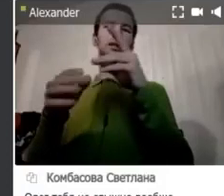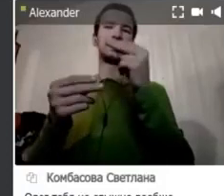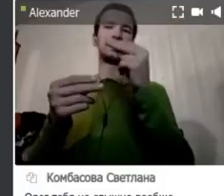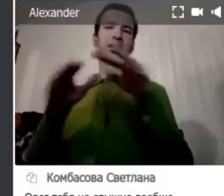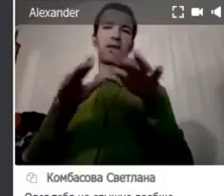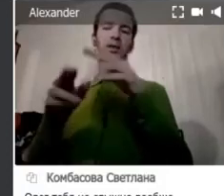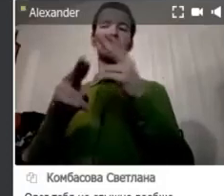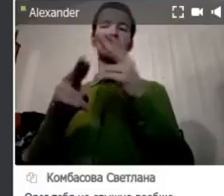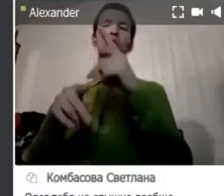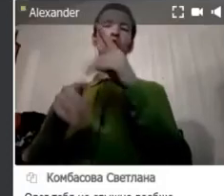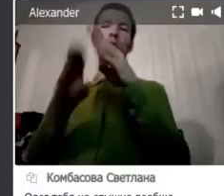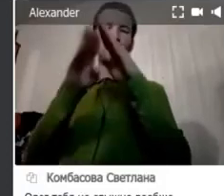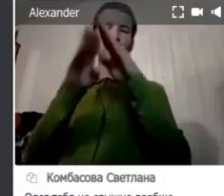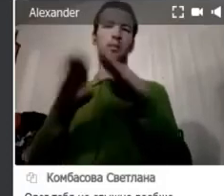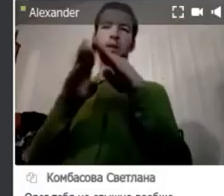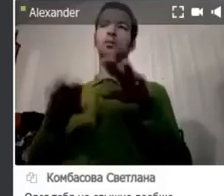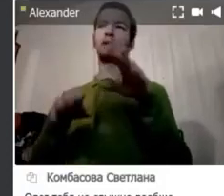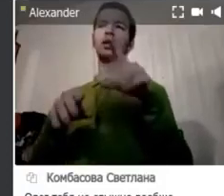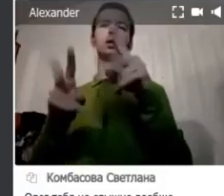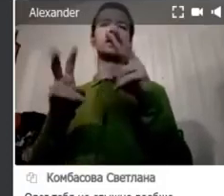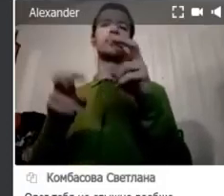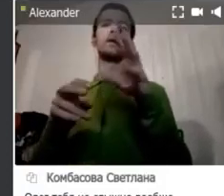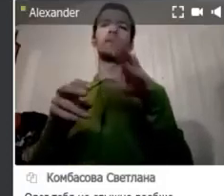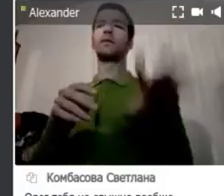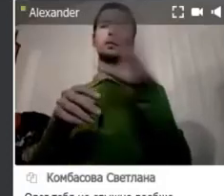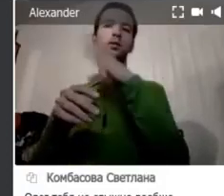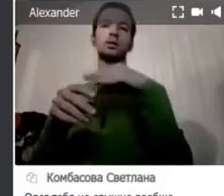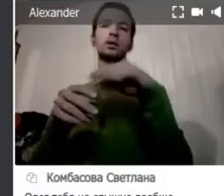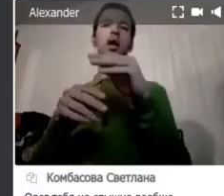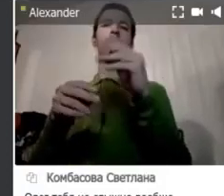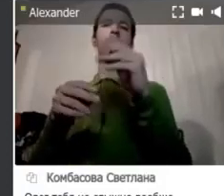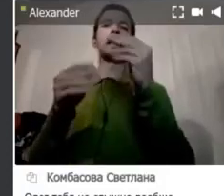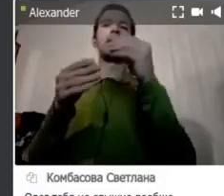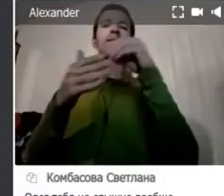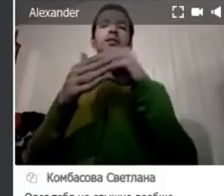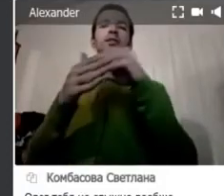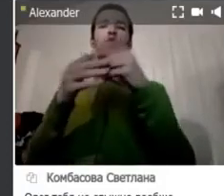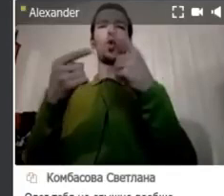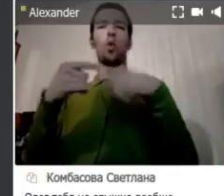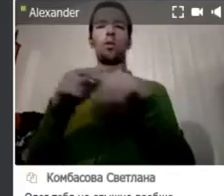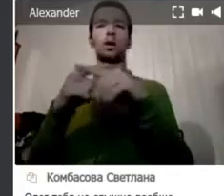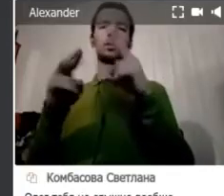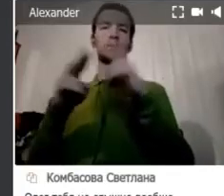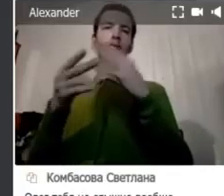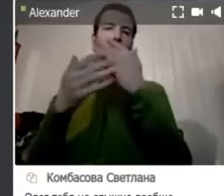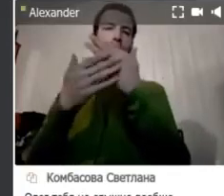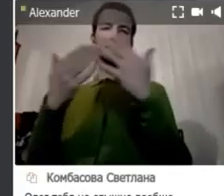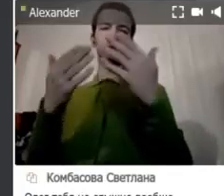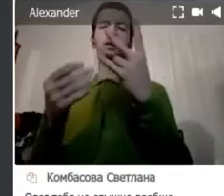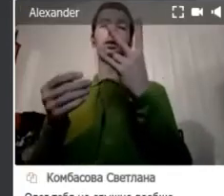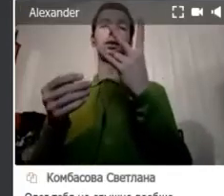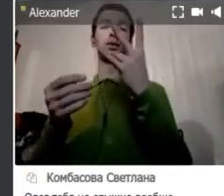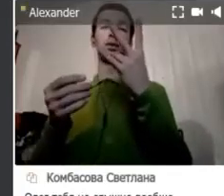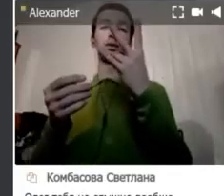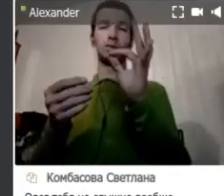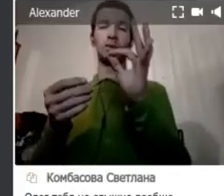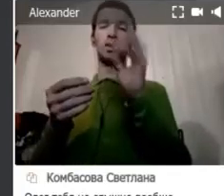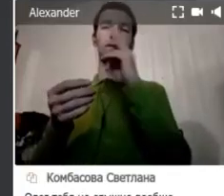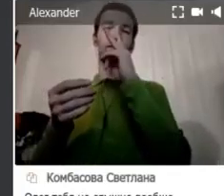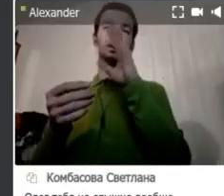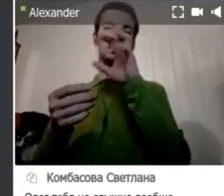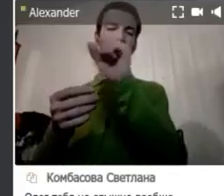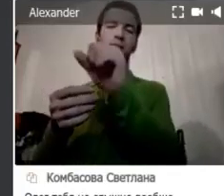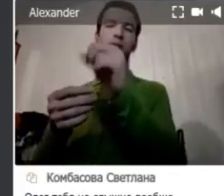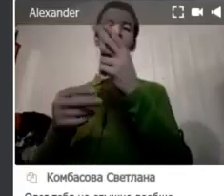соображает и не понимает. То есть они люди, которые не знают законы, не считают их. А вот для них пирамидосы сказки эти рассказывают, что у них